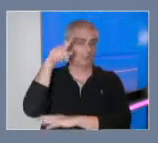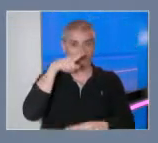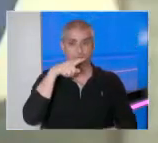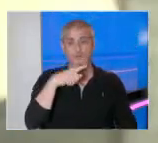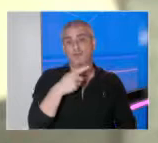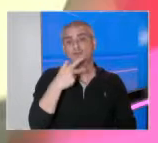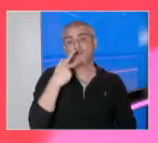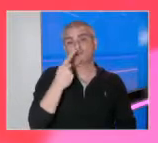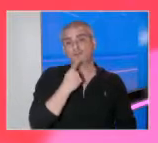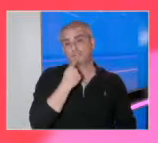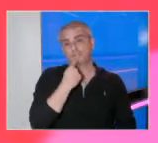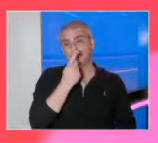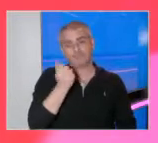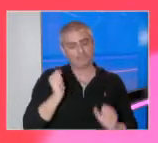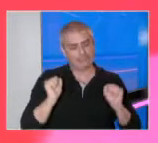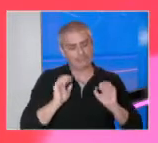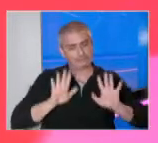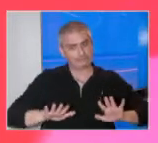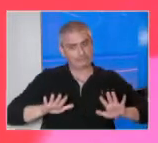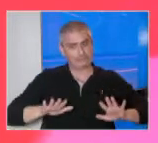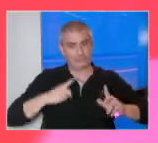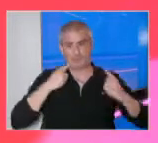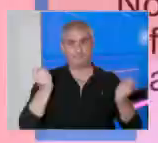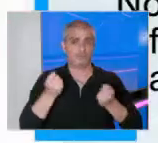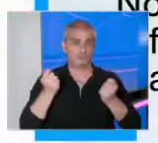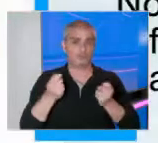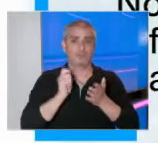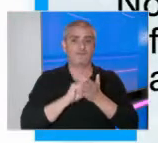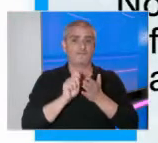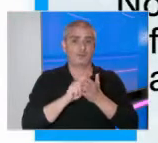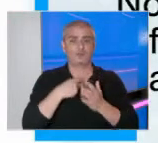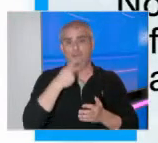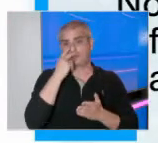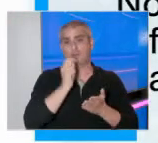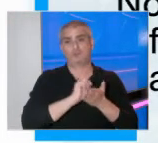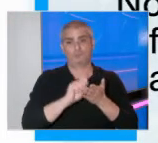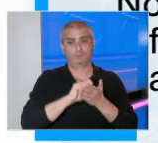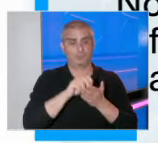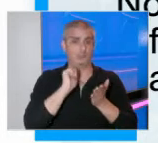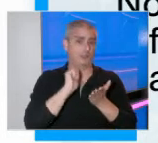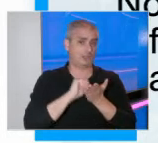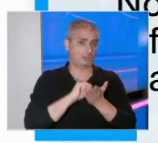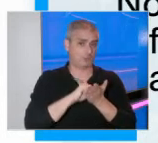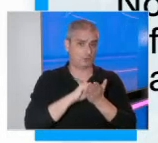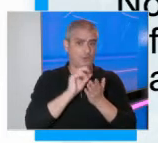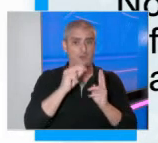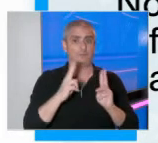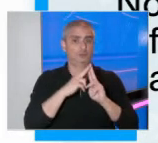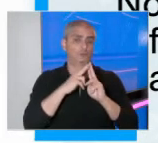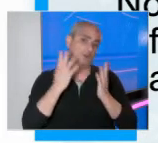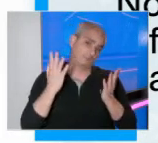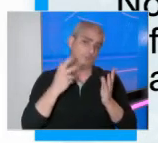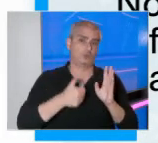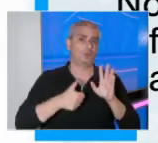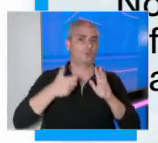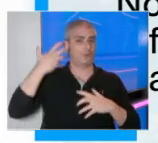פרחן שפך דלי של מים צוננים על הפרסומים האלו, והוא כותב כך: ראיתי דיווחים בעיתונות על פגישה לכאורה